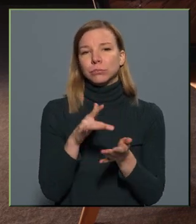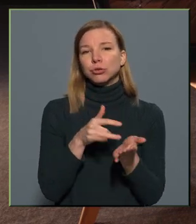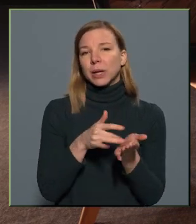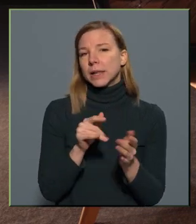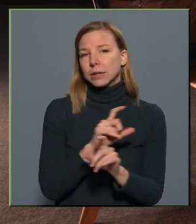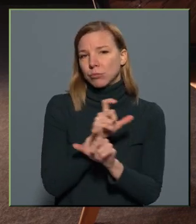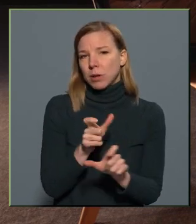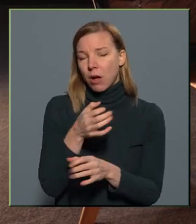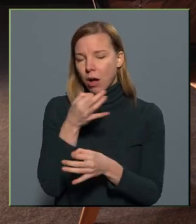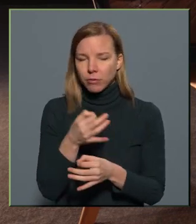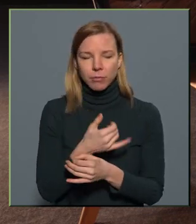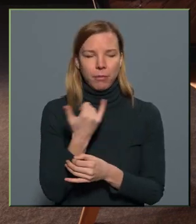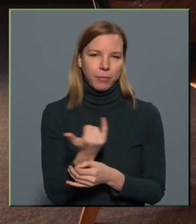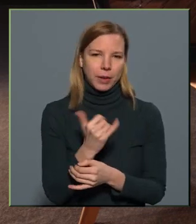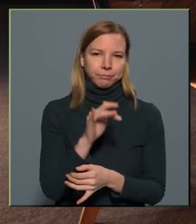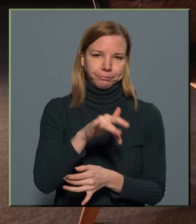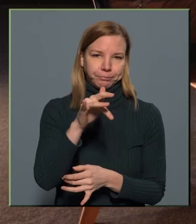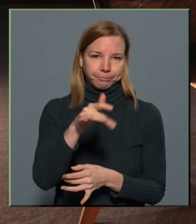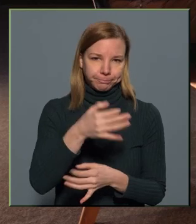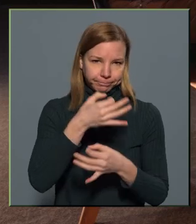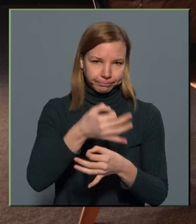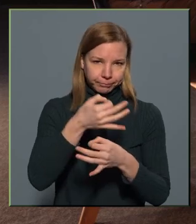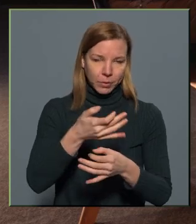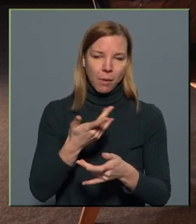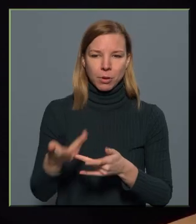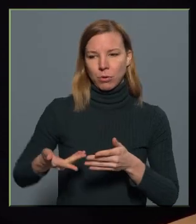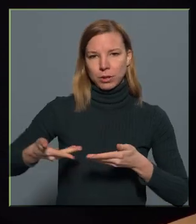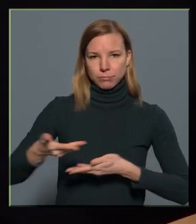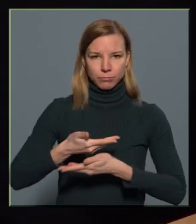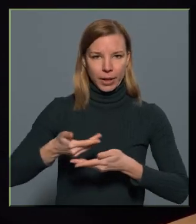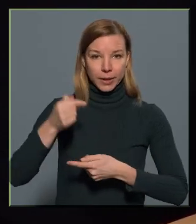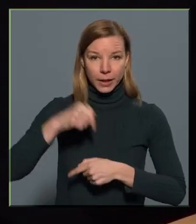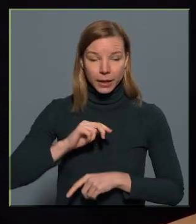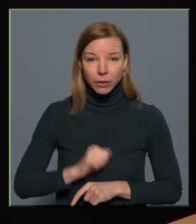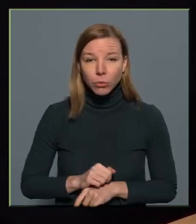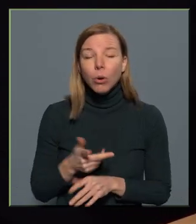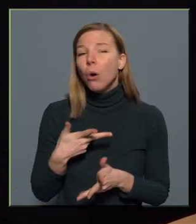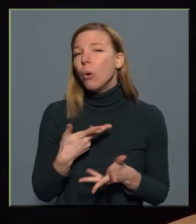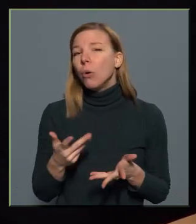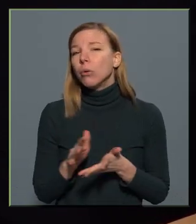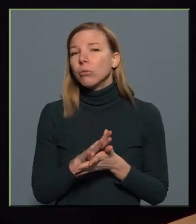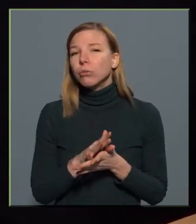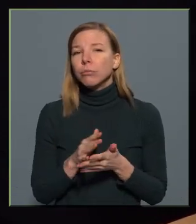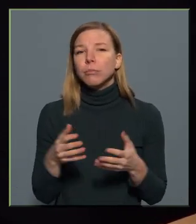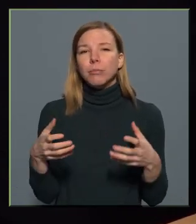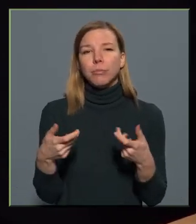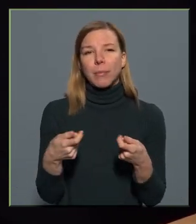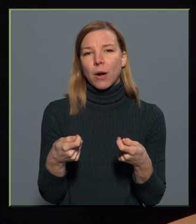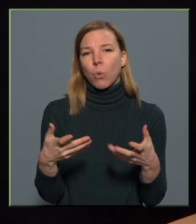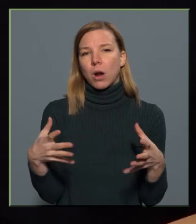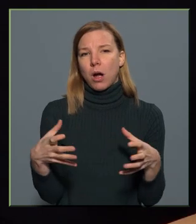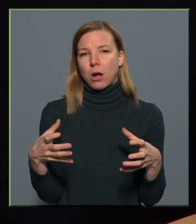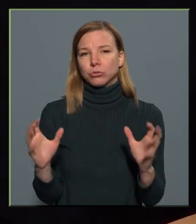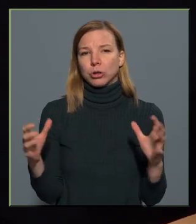időre szóba kerül ez is ezeken a beszélgetéseken, hogy végül is mekkora csapat az, amely